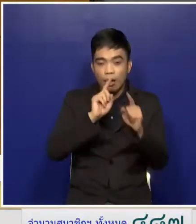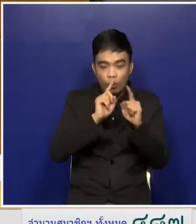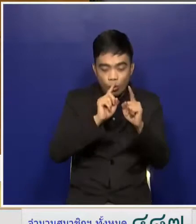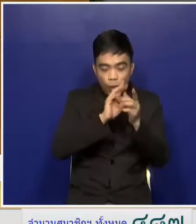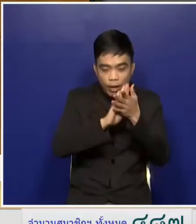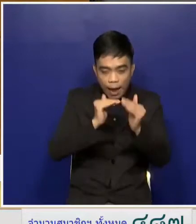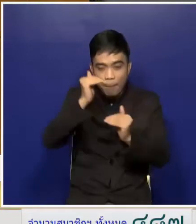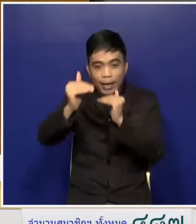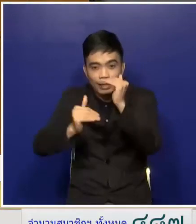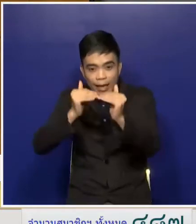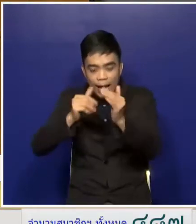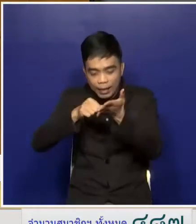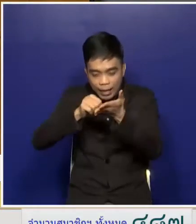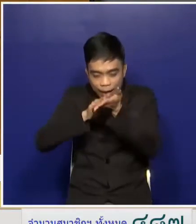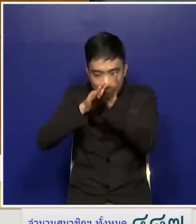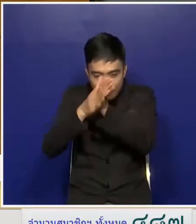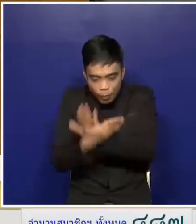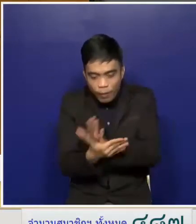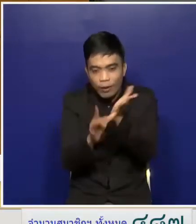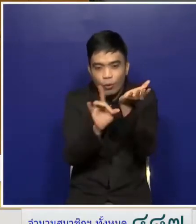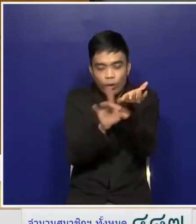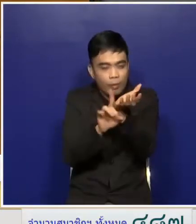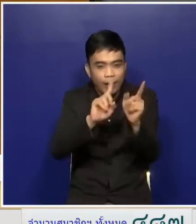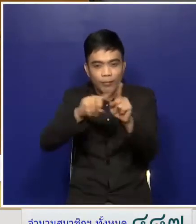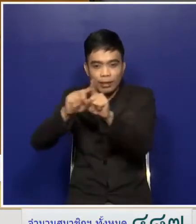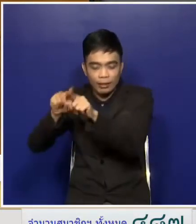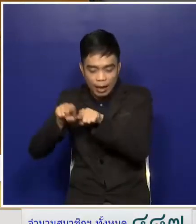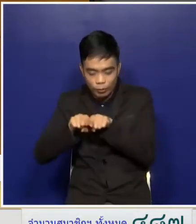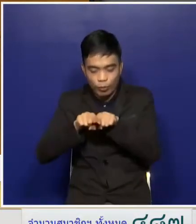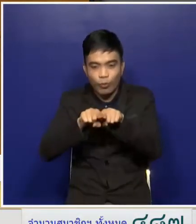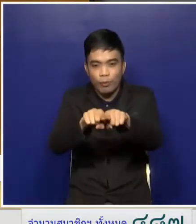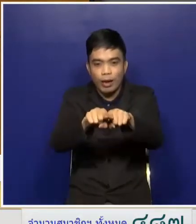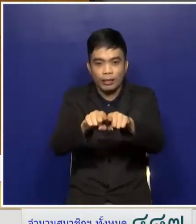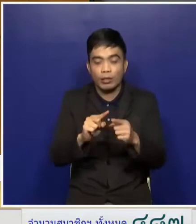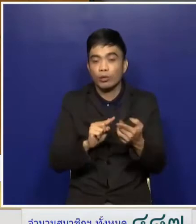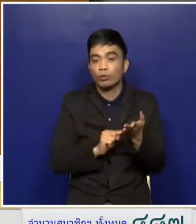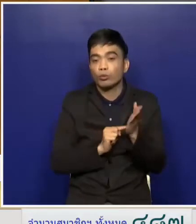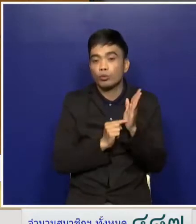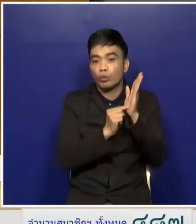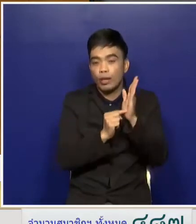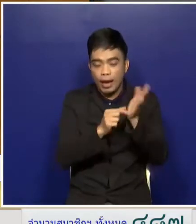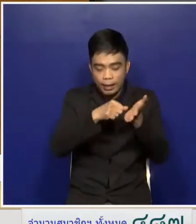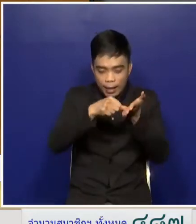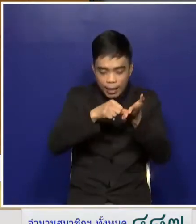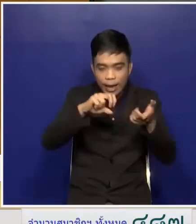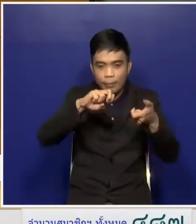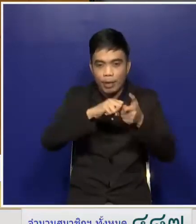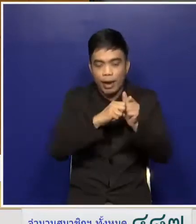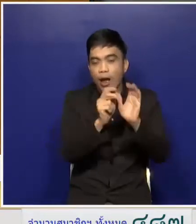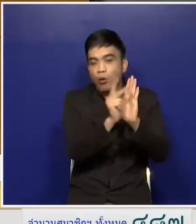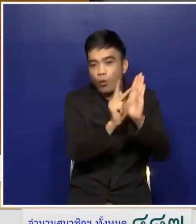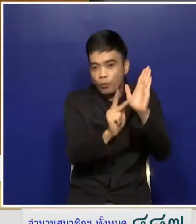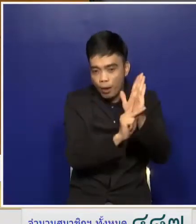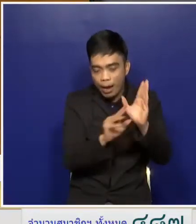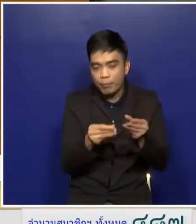ัฒนาและเพิ่มประฆิภาพแลดำเนินงใดานอนอื่น delegateกดหมายเพิ่ม